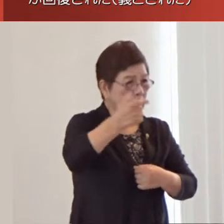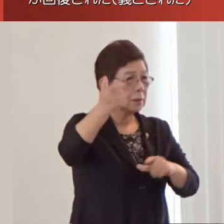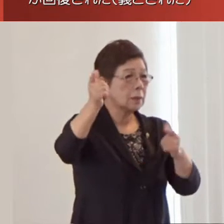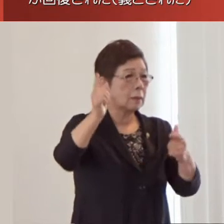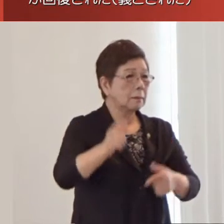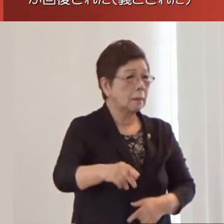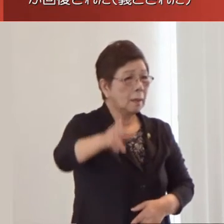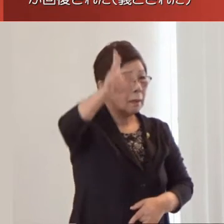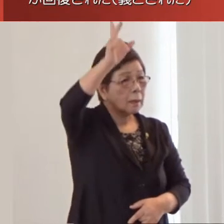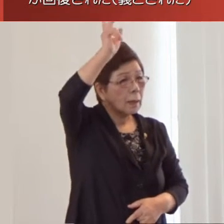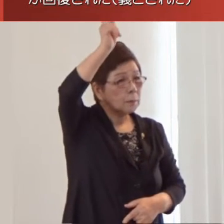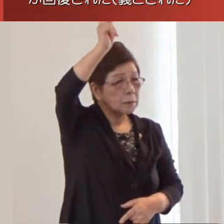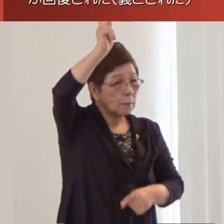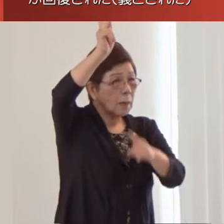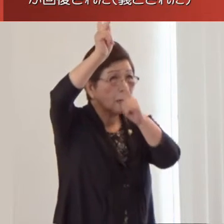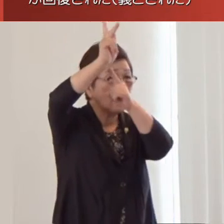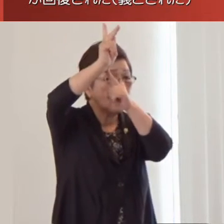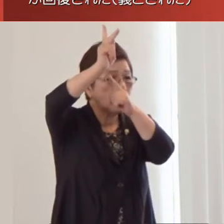与えてくださったもの、